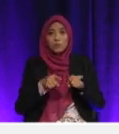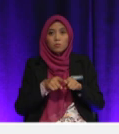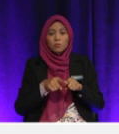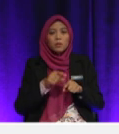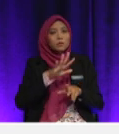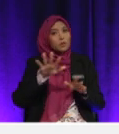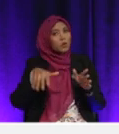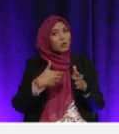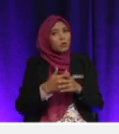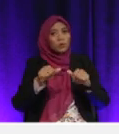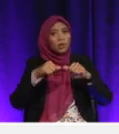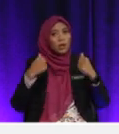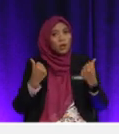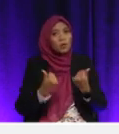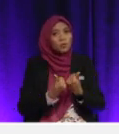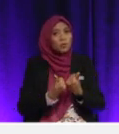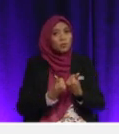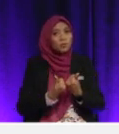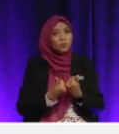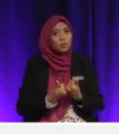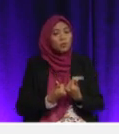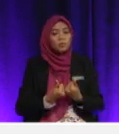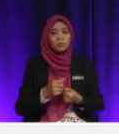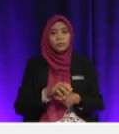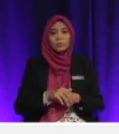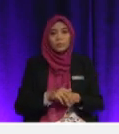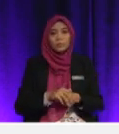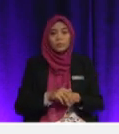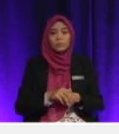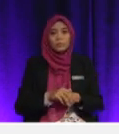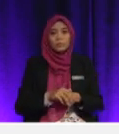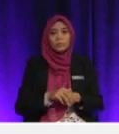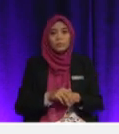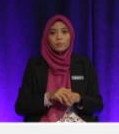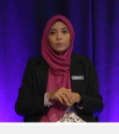kaum dan memperjuangkan keadilan sosial ekonomi